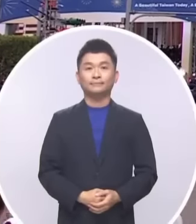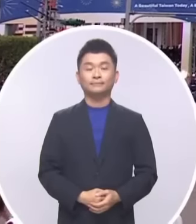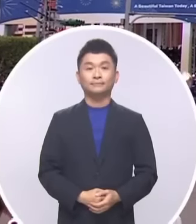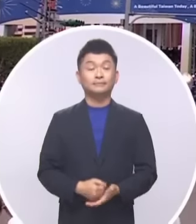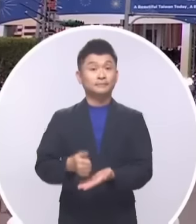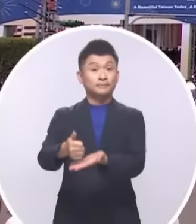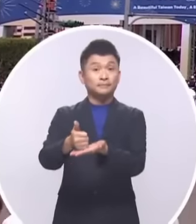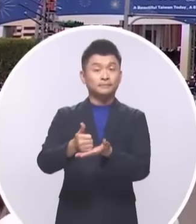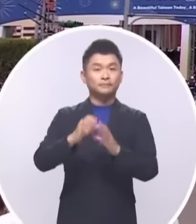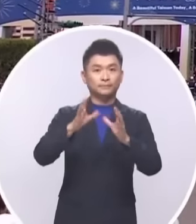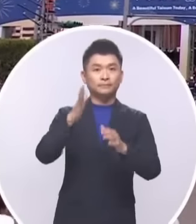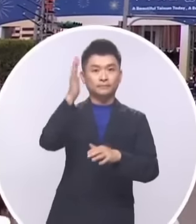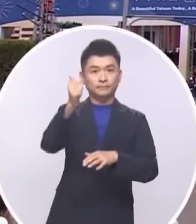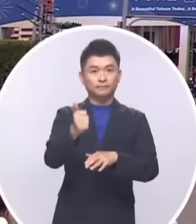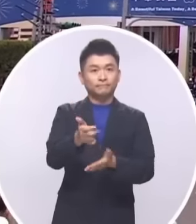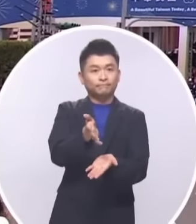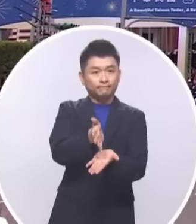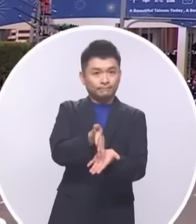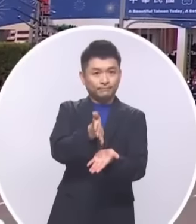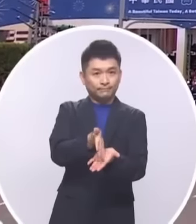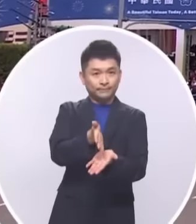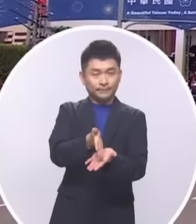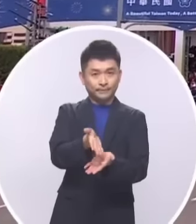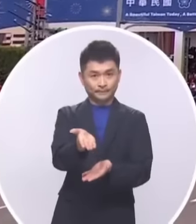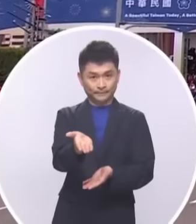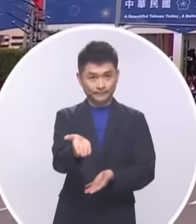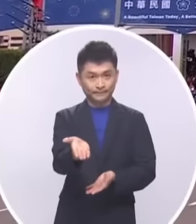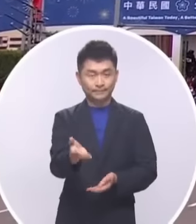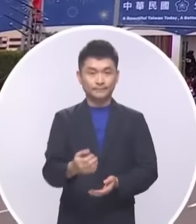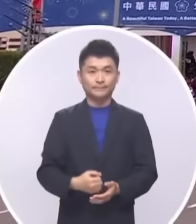恭请总统讲话。